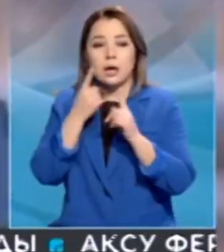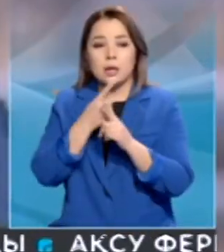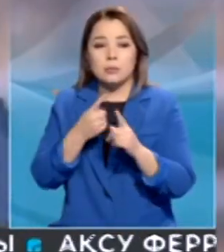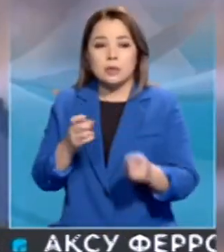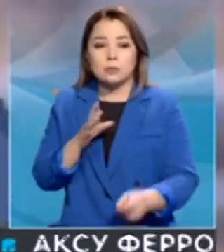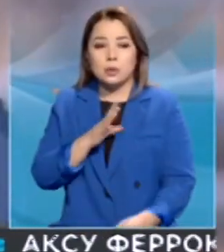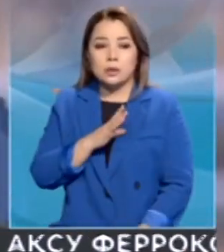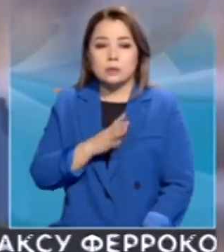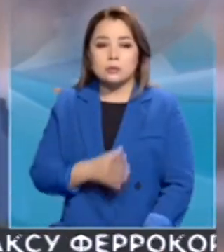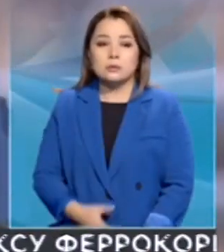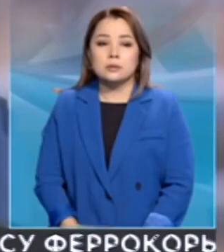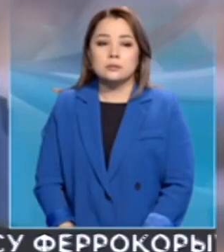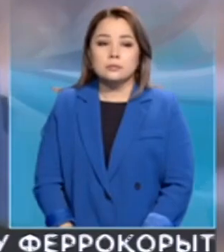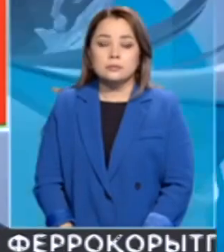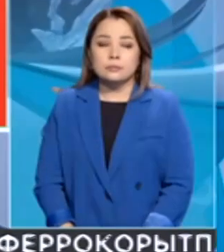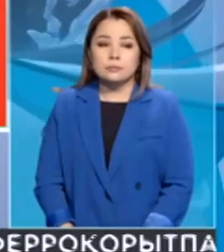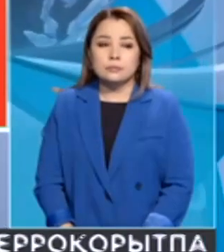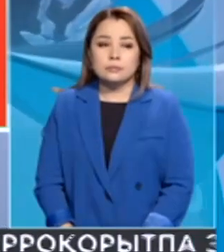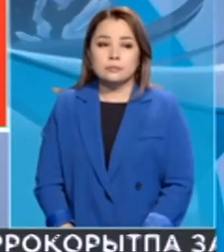хабарлаған болатын.